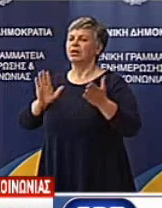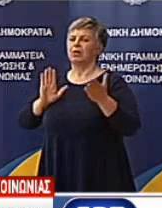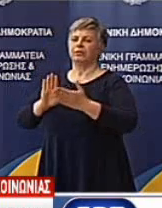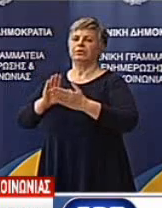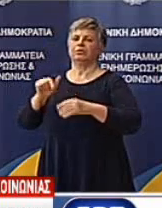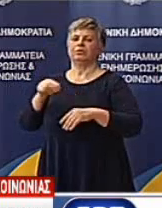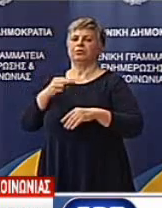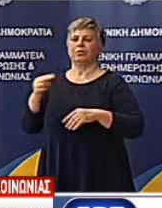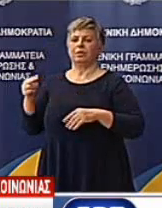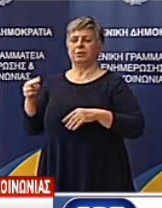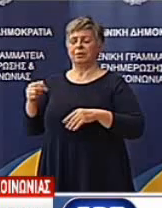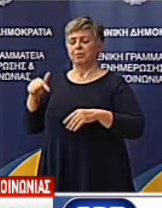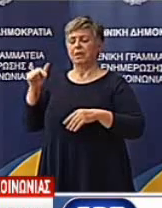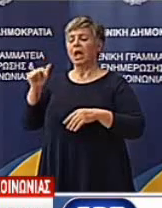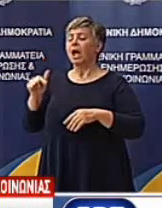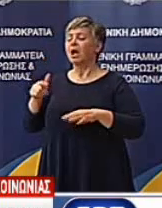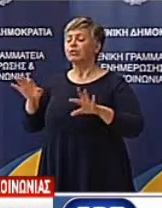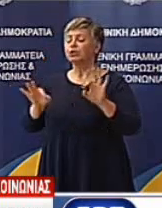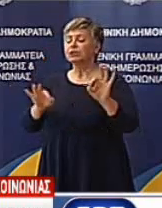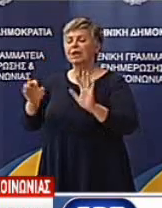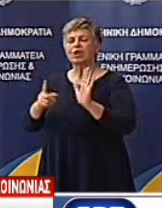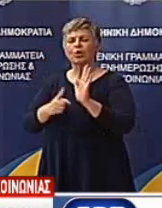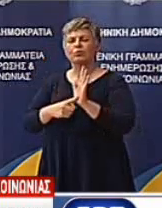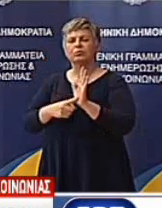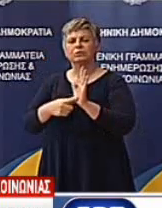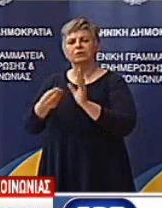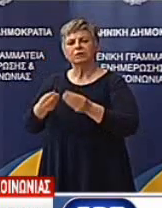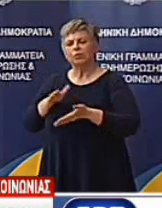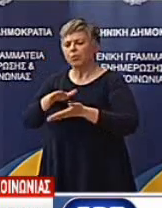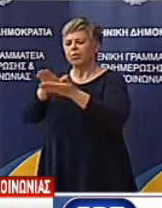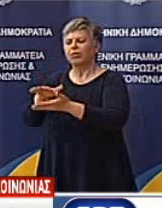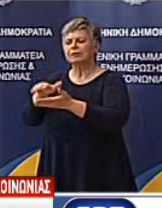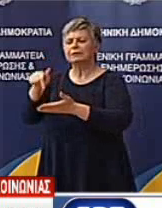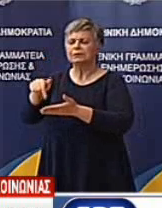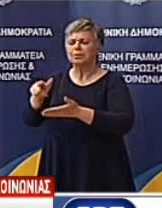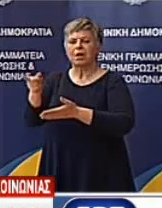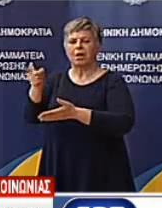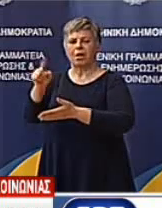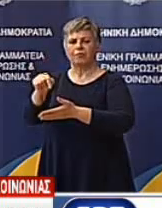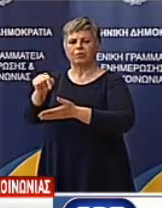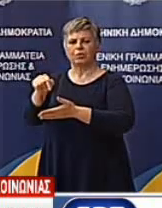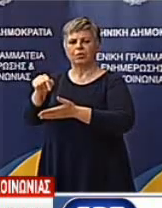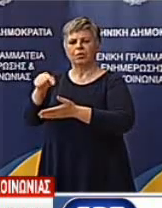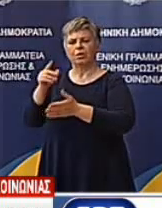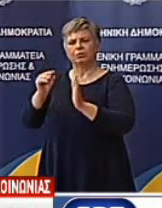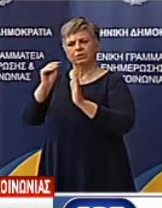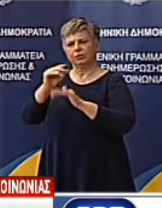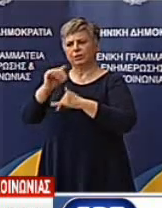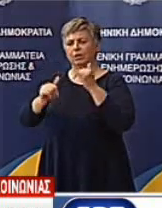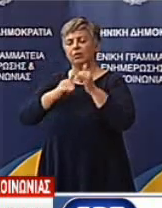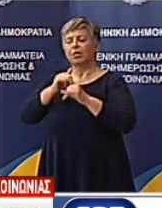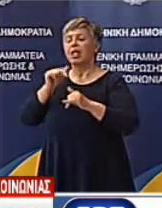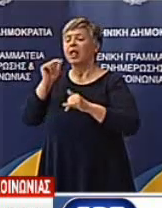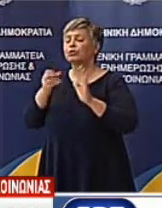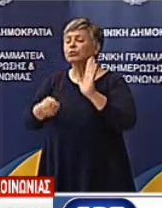οποίο κατατίθεται σήμερα αύριο, το έχετε δει όλοι στη διαβούλευση, ότι είναι ένα νομοσχέδιο